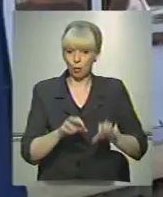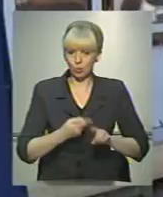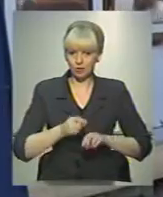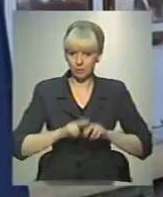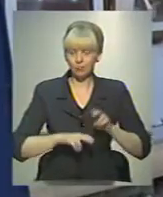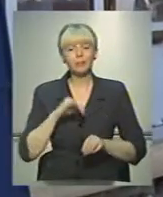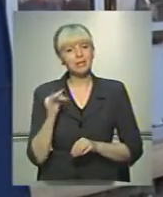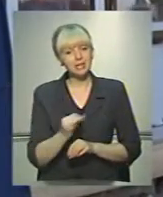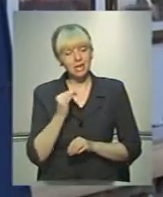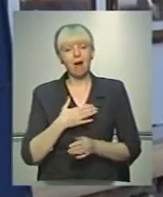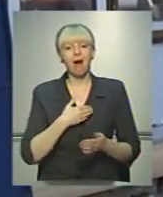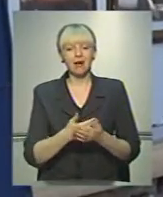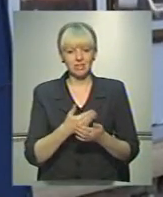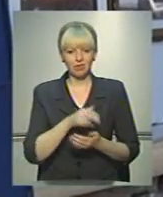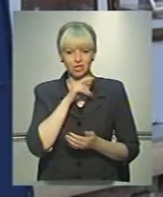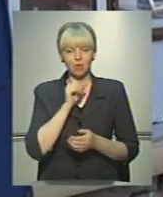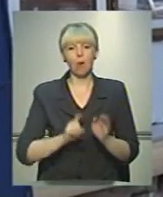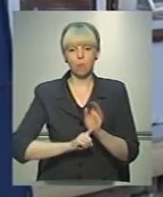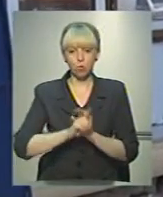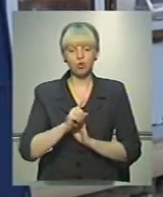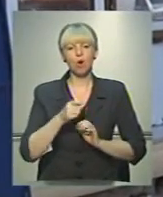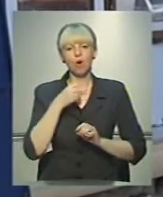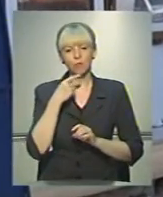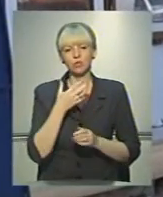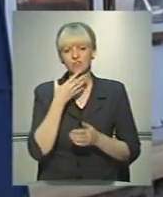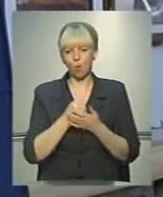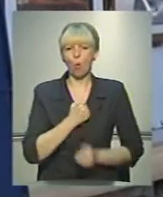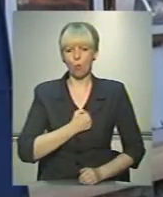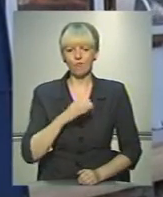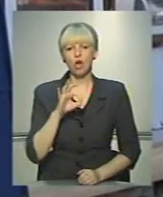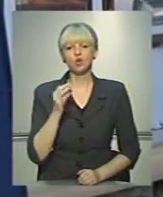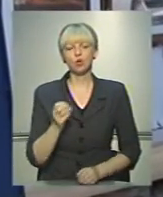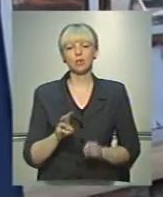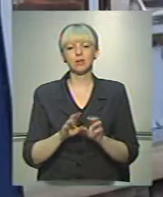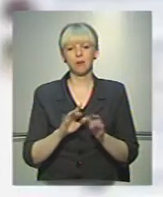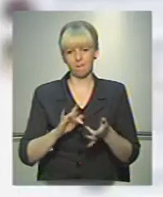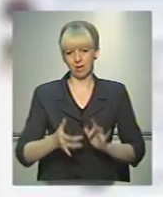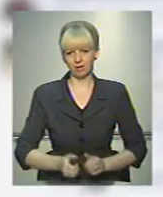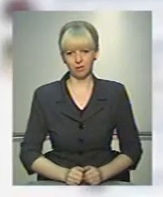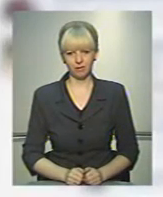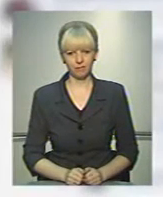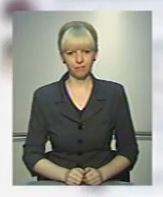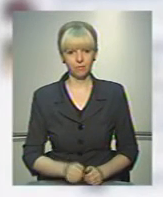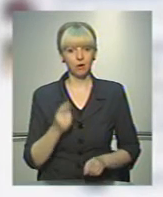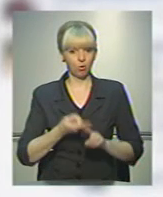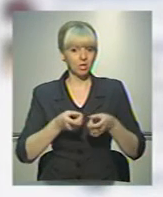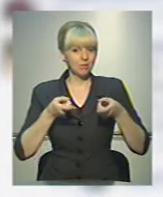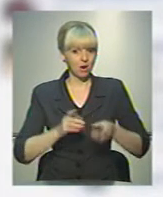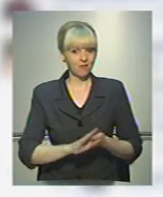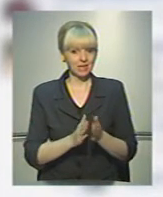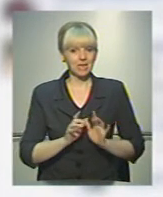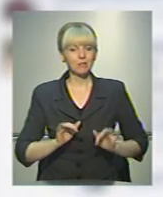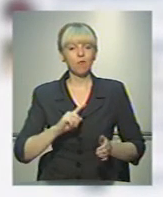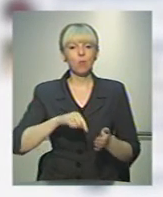будівництво, зацікавились активісти Чернівців і почали висловлювати своє обурення у соцмережах. Оце справжній стан